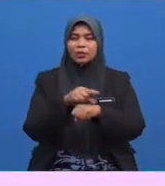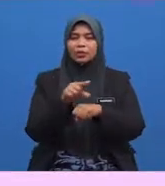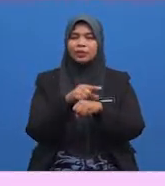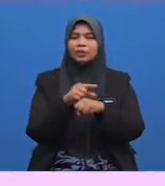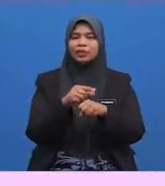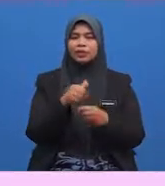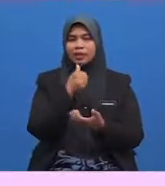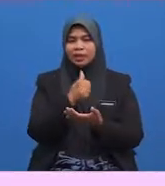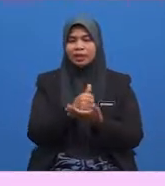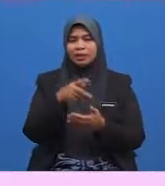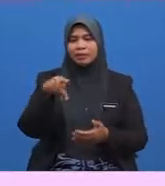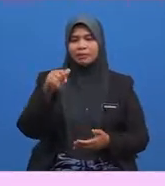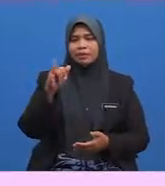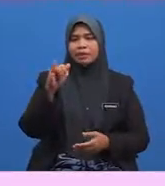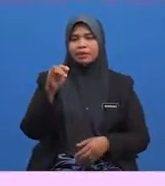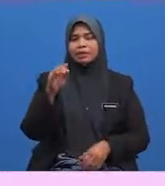nilai pi